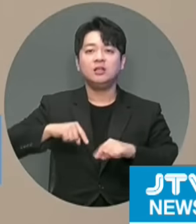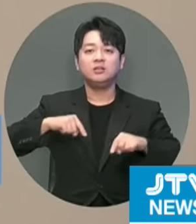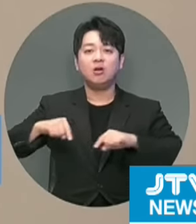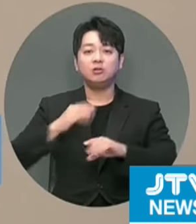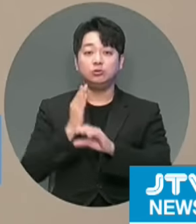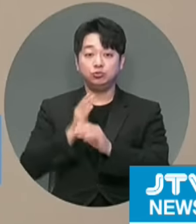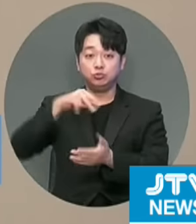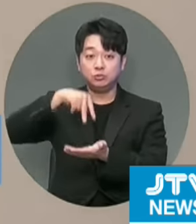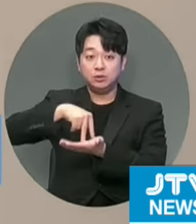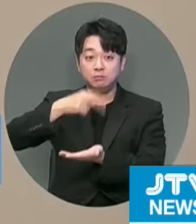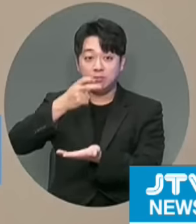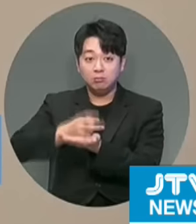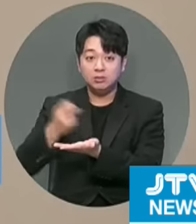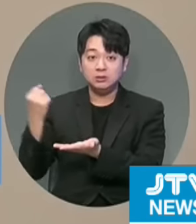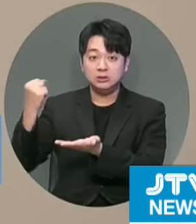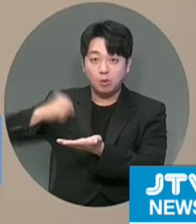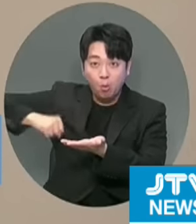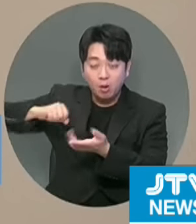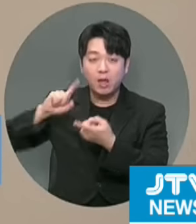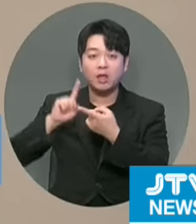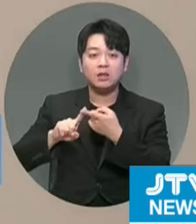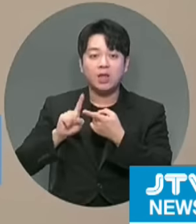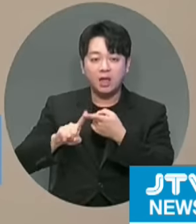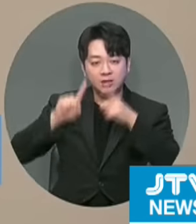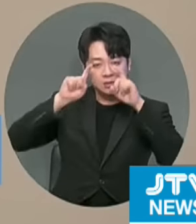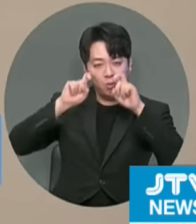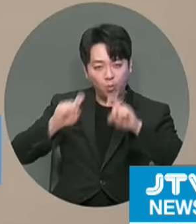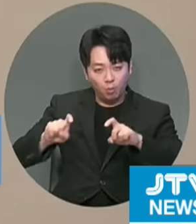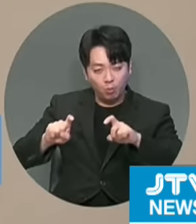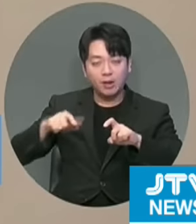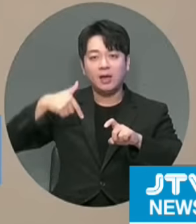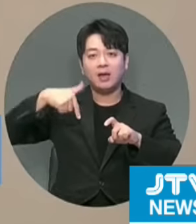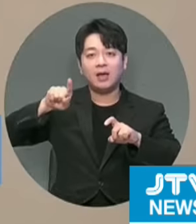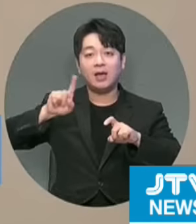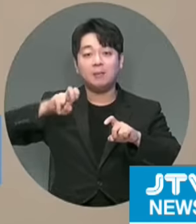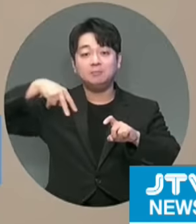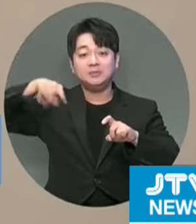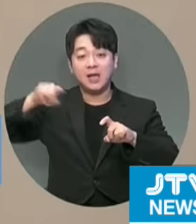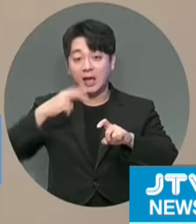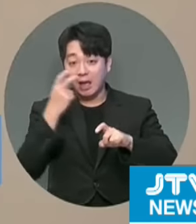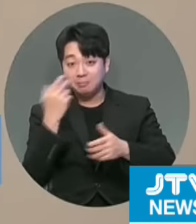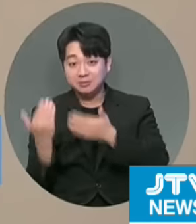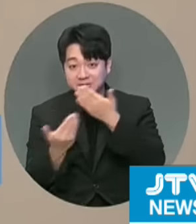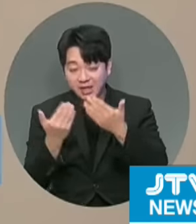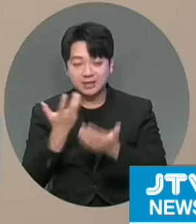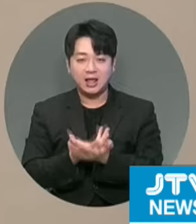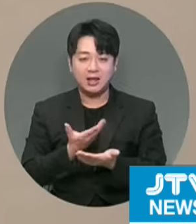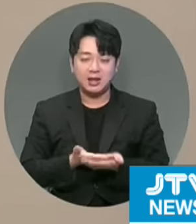대한 감사원에 대한 감사 요구안을 상정합니다.